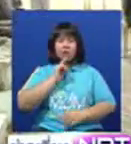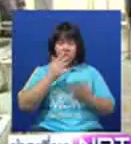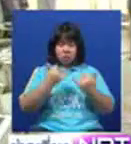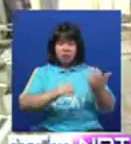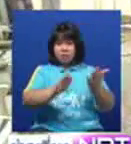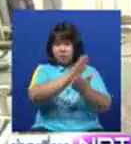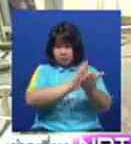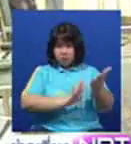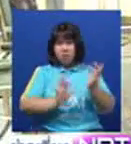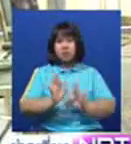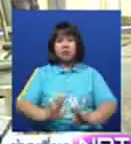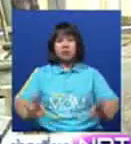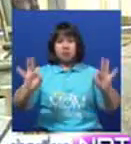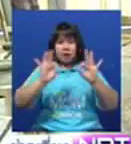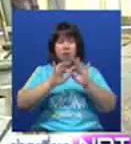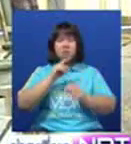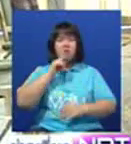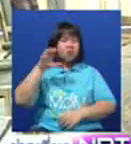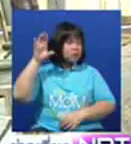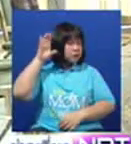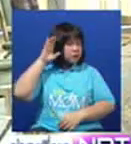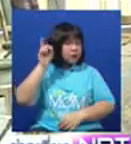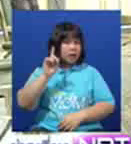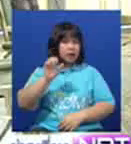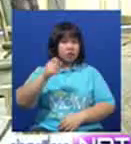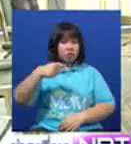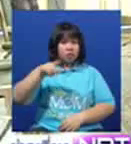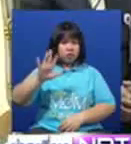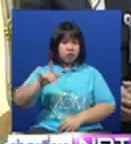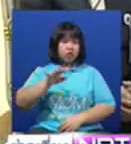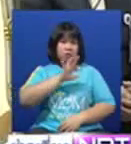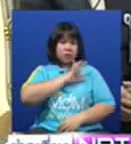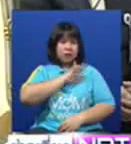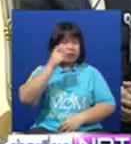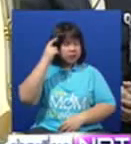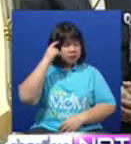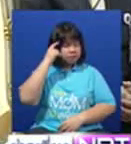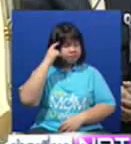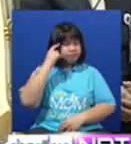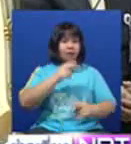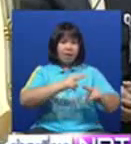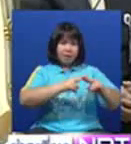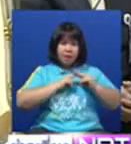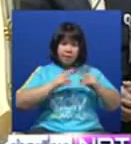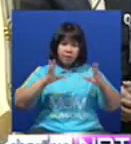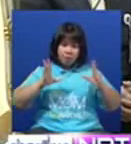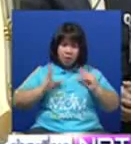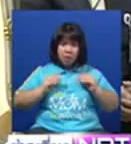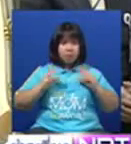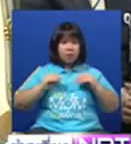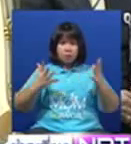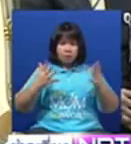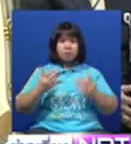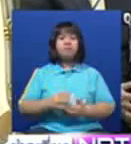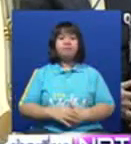ญพร้อมเชื่อมั่นว่าสมาชิกสปช.จะลงมติอย่างอิสระว่าจะรับหรือไม่รับ